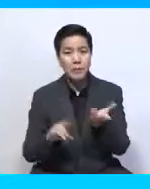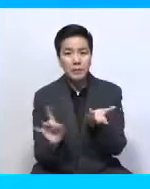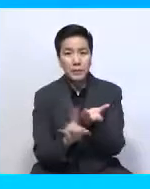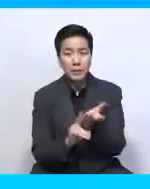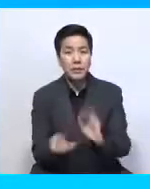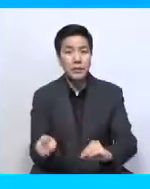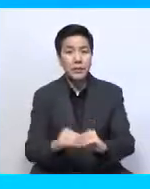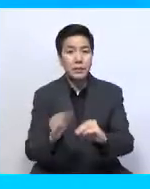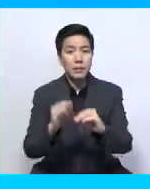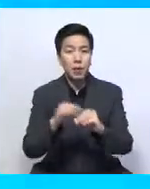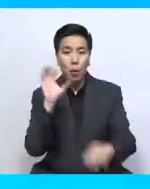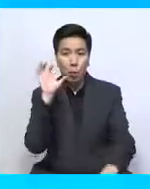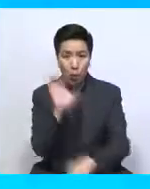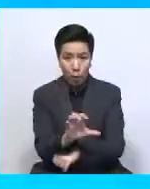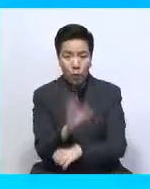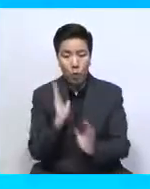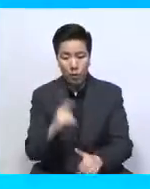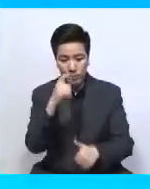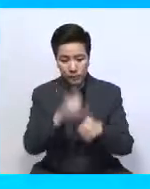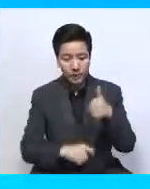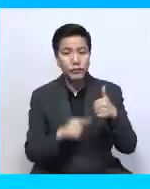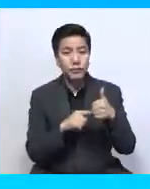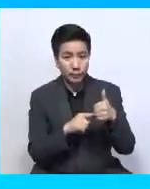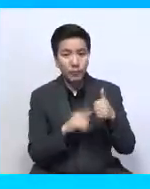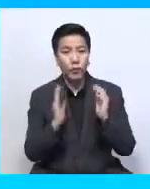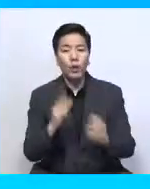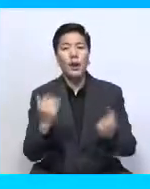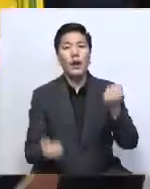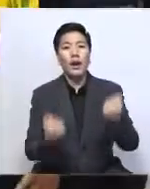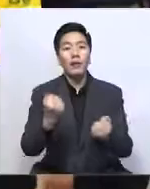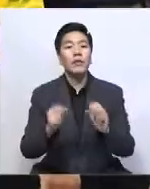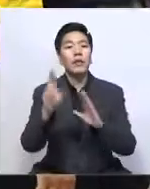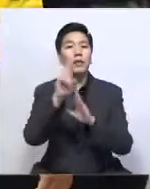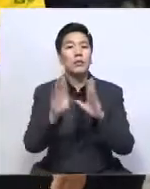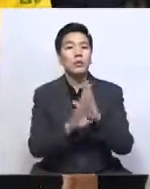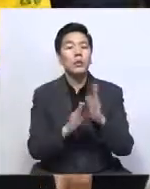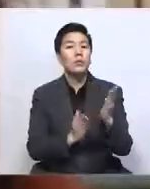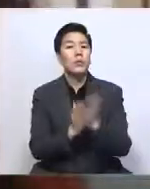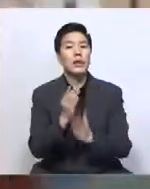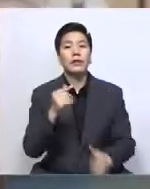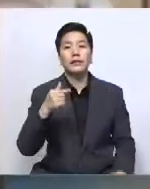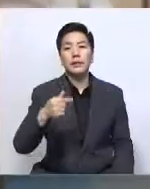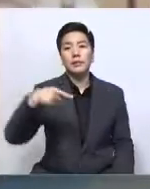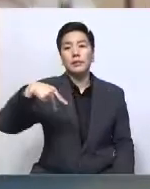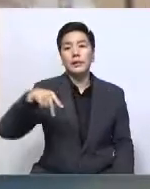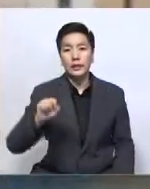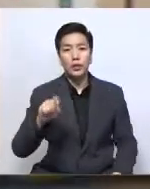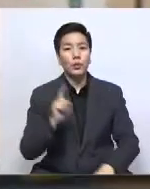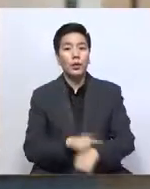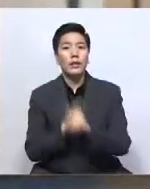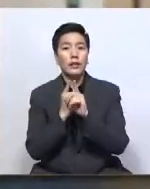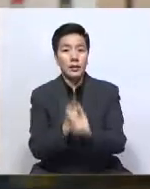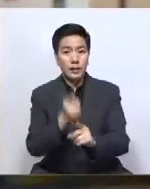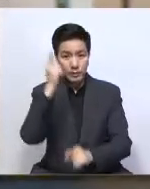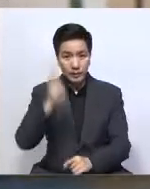สิทธิภาพการควบคุมการประพฤตินะครับความประพฤติของพนักงานขับรถผ่านระบบ GPS trackingแบบเรียลไทม์นะ